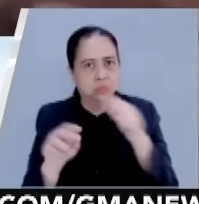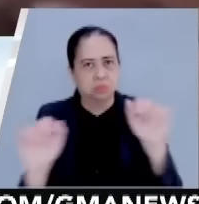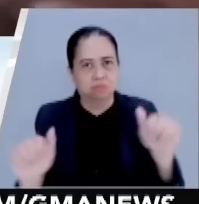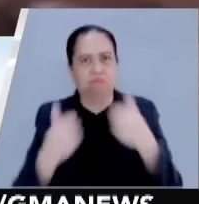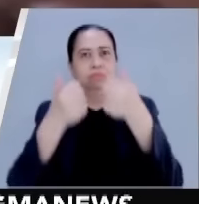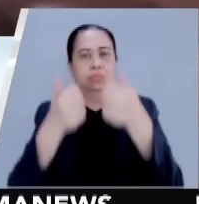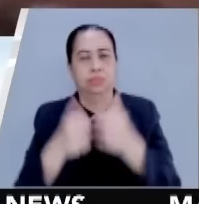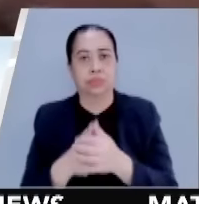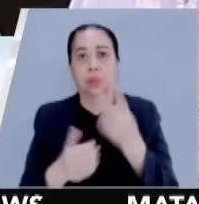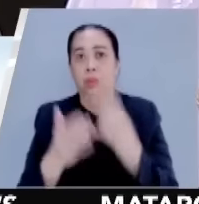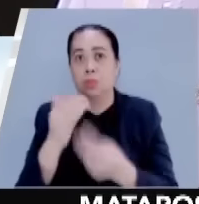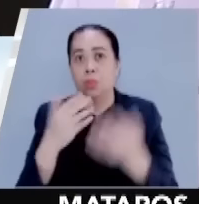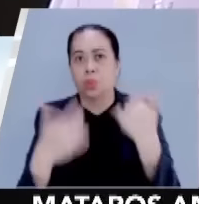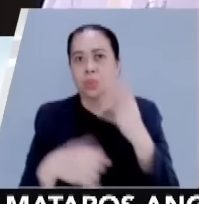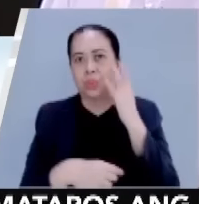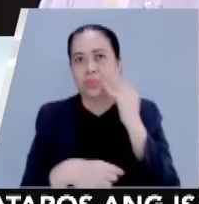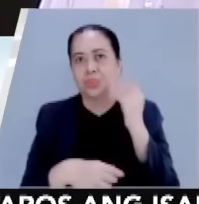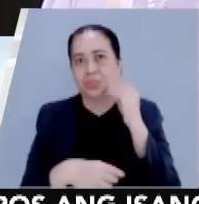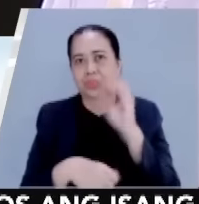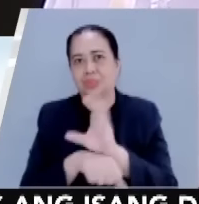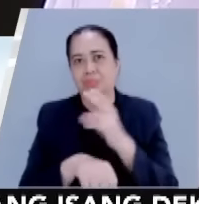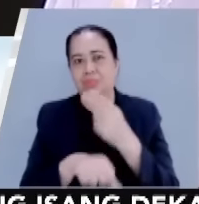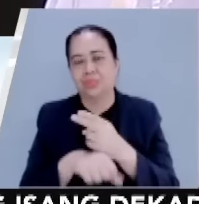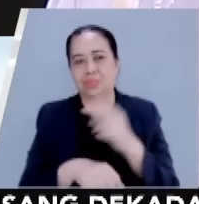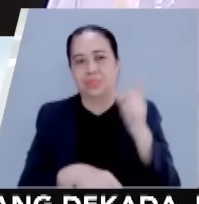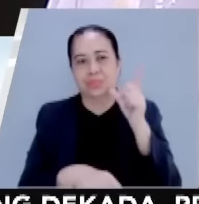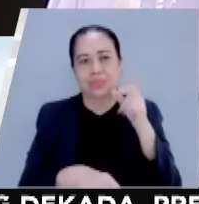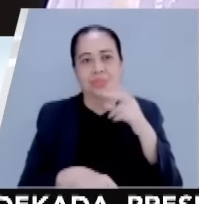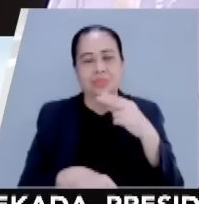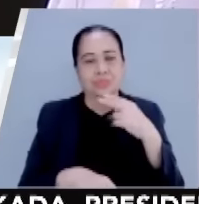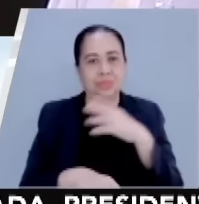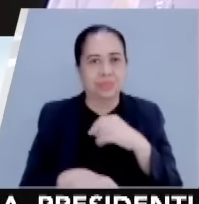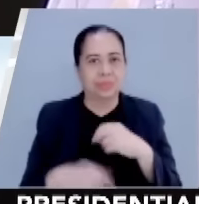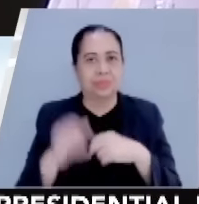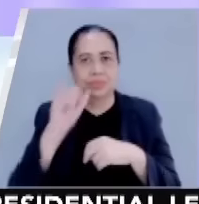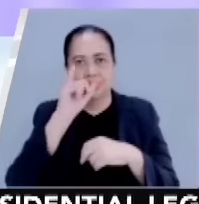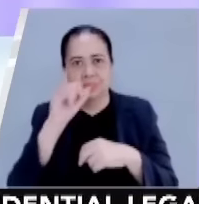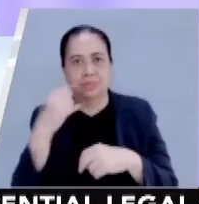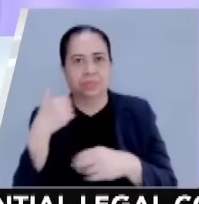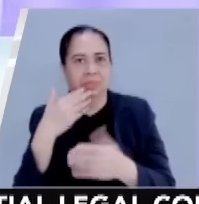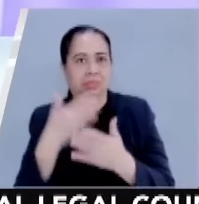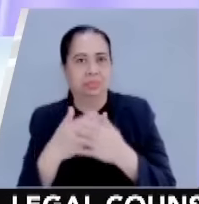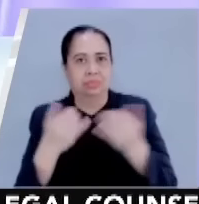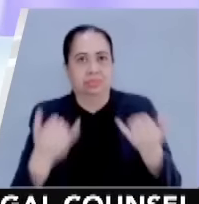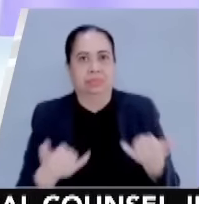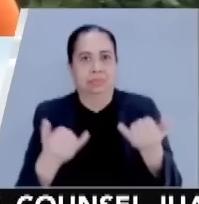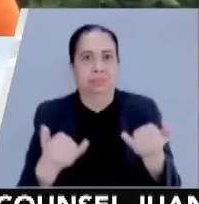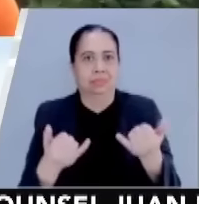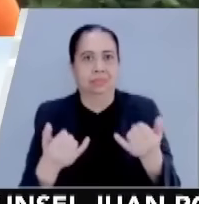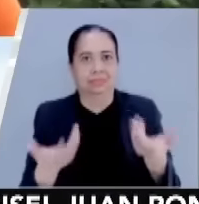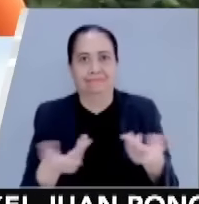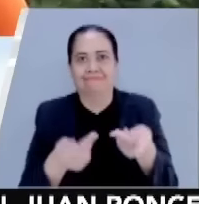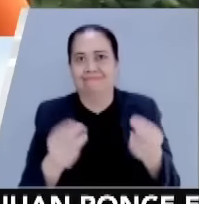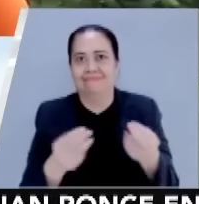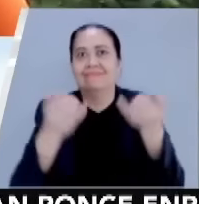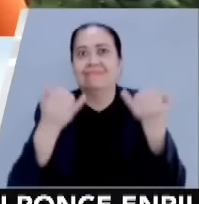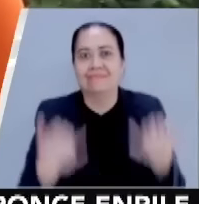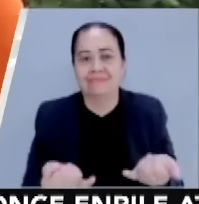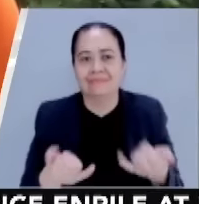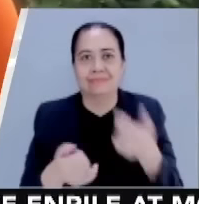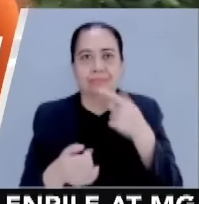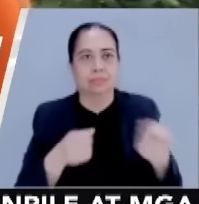nang naupo sa City Hall si Lacuna at Moreno, may bentahe aniya ang incumbent o nasa pwesto. Kasi kontrolado